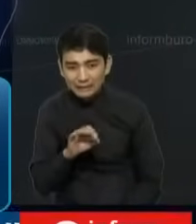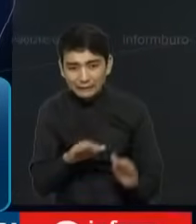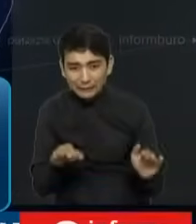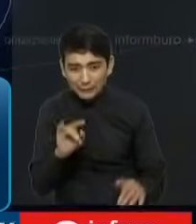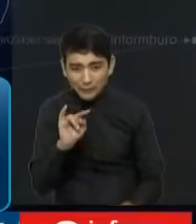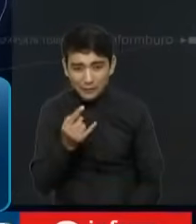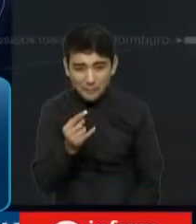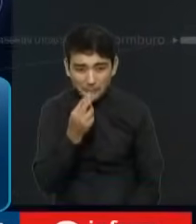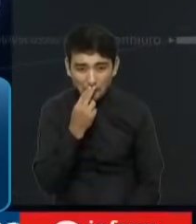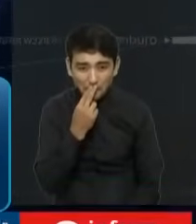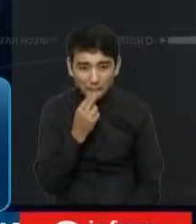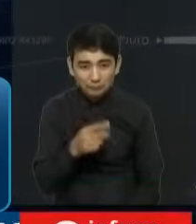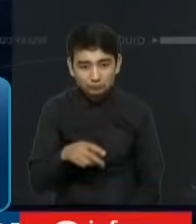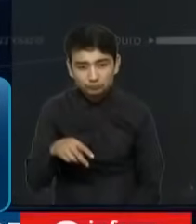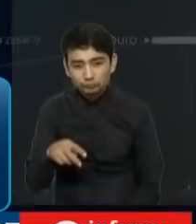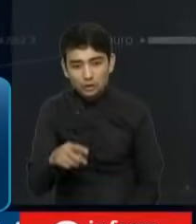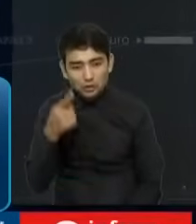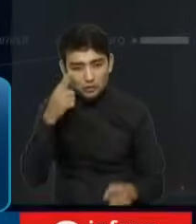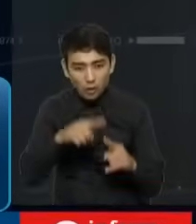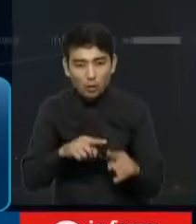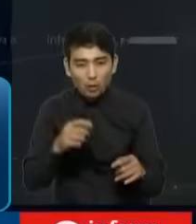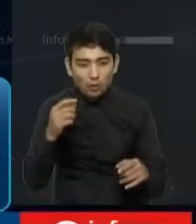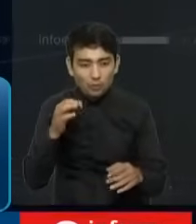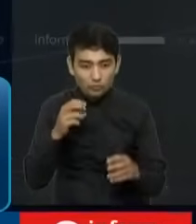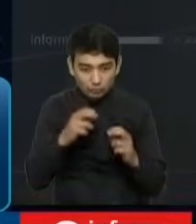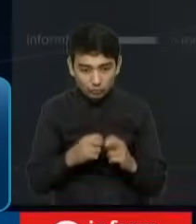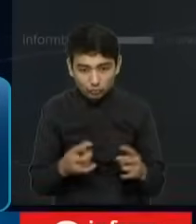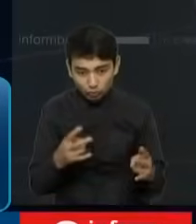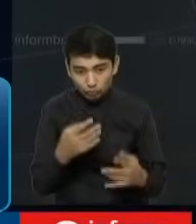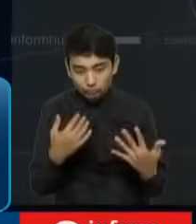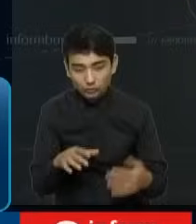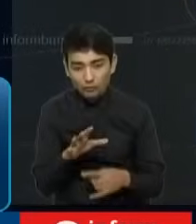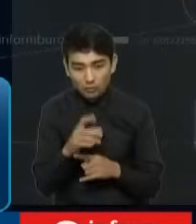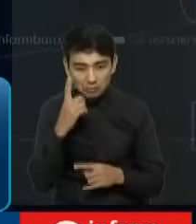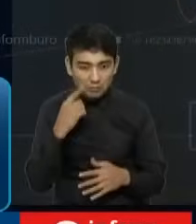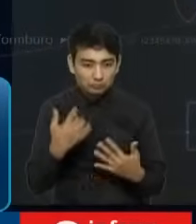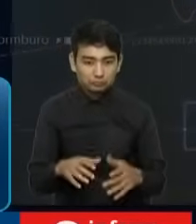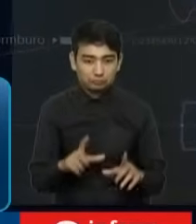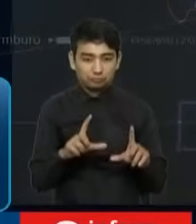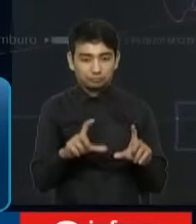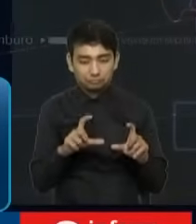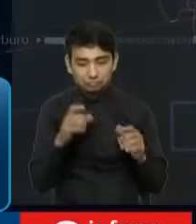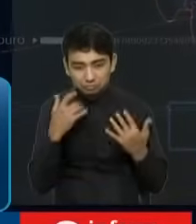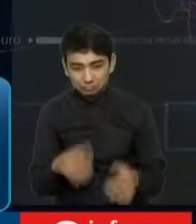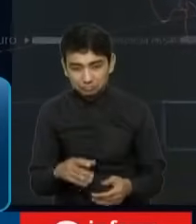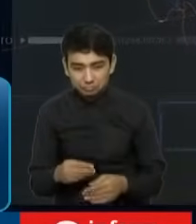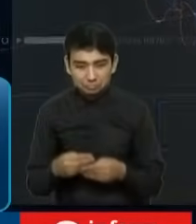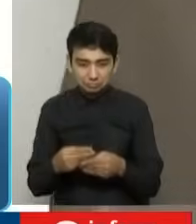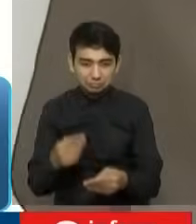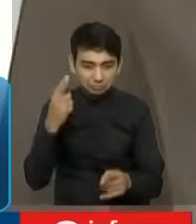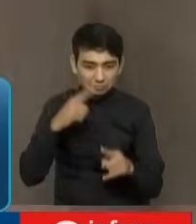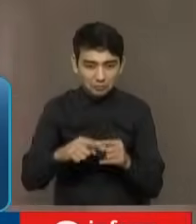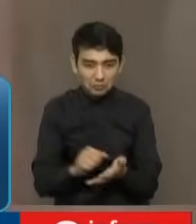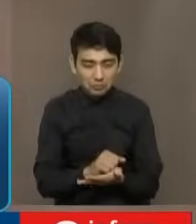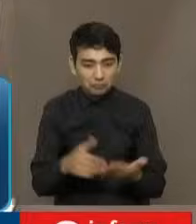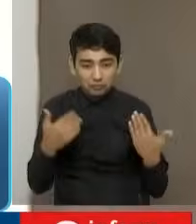там ребенок, короче, выходит и говорит, техосмотр нужен? Фотографировать умеет и диагностическую карту дает. Все.